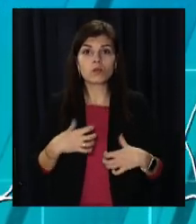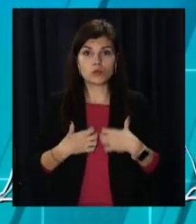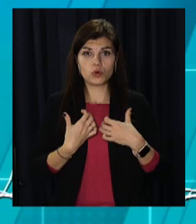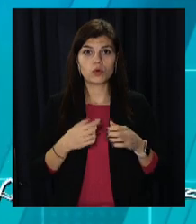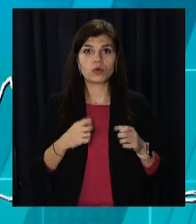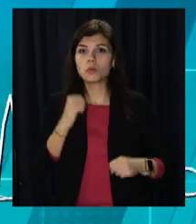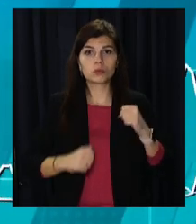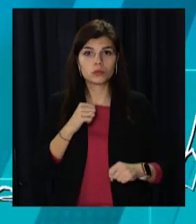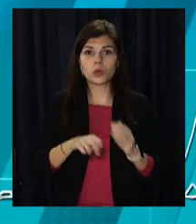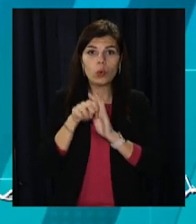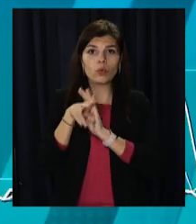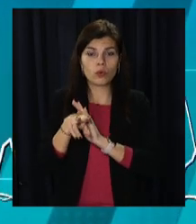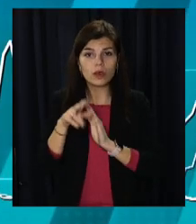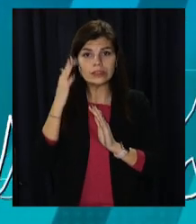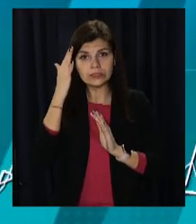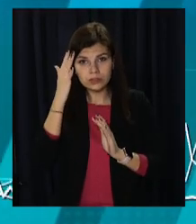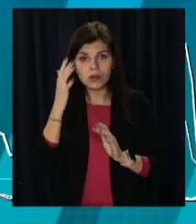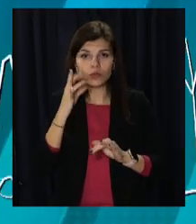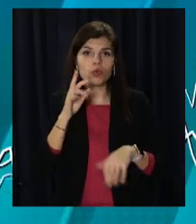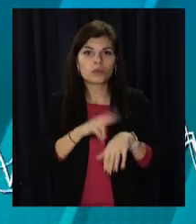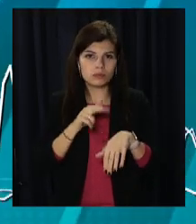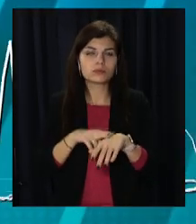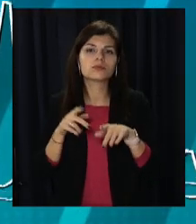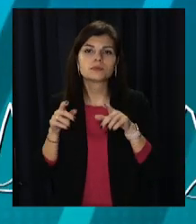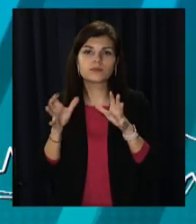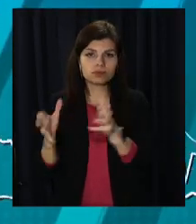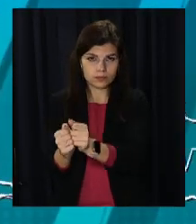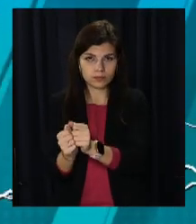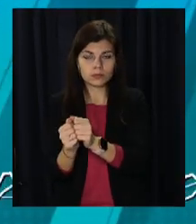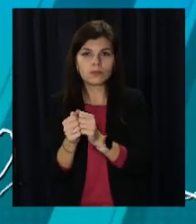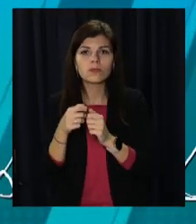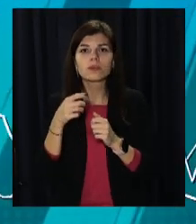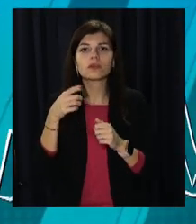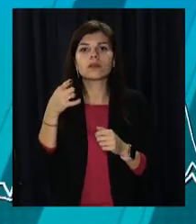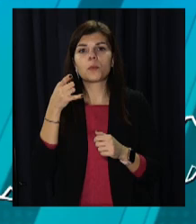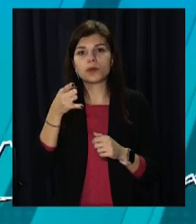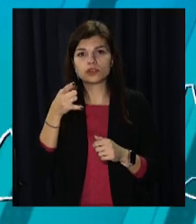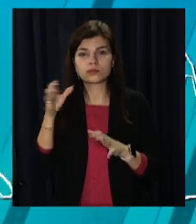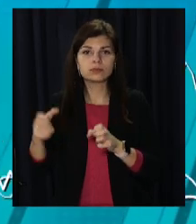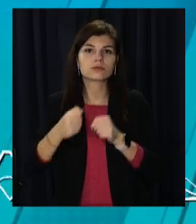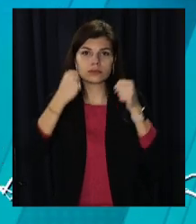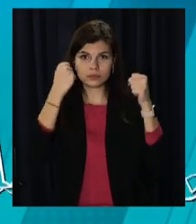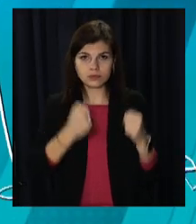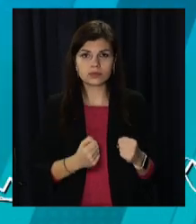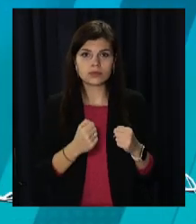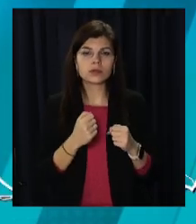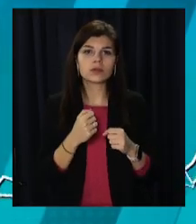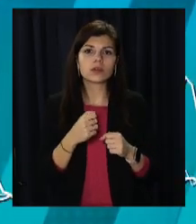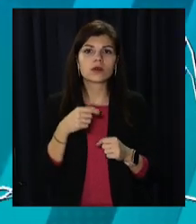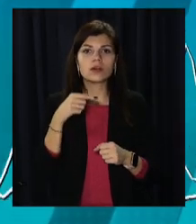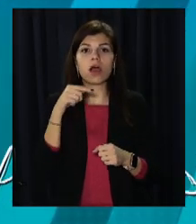його затримали під час спроби вже сісти в автомобіль, де його за кермом чекав